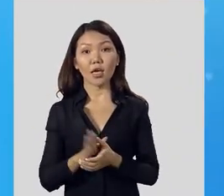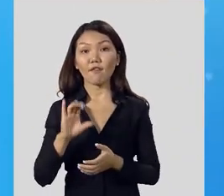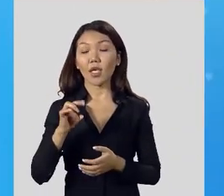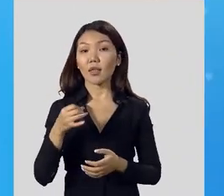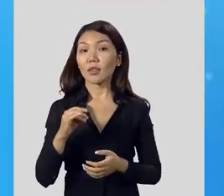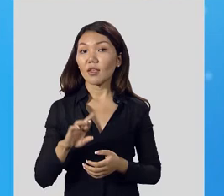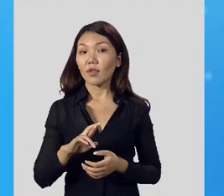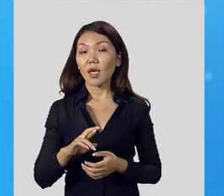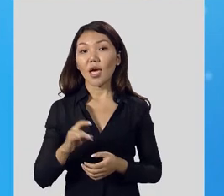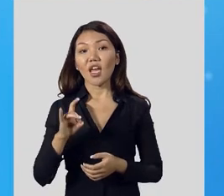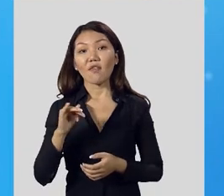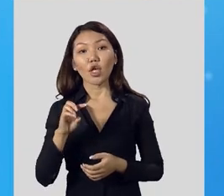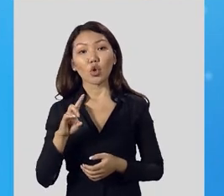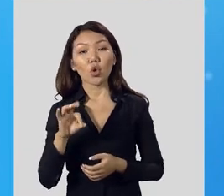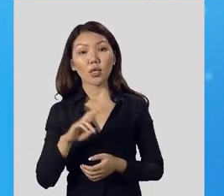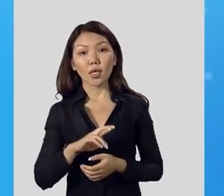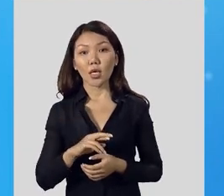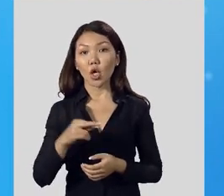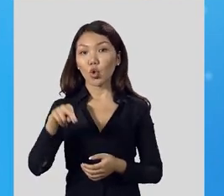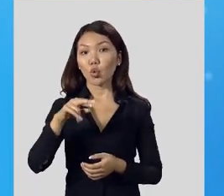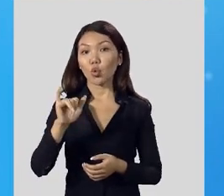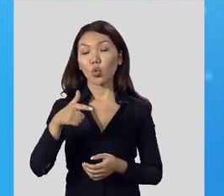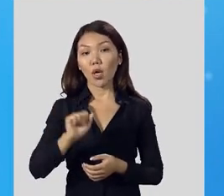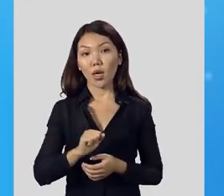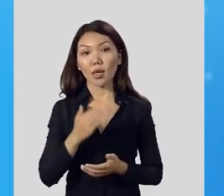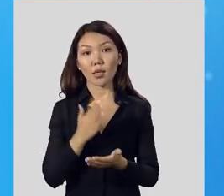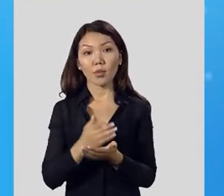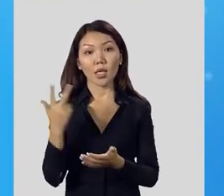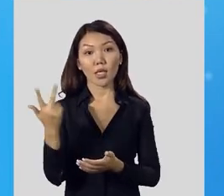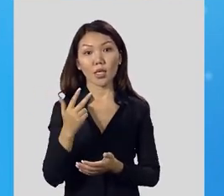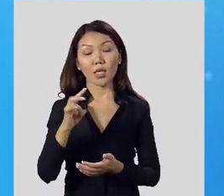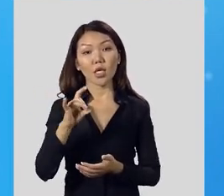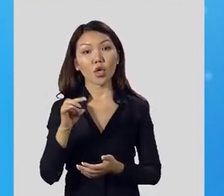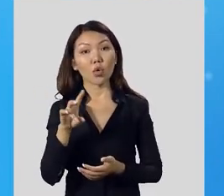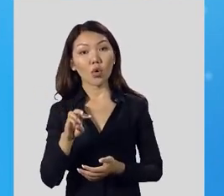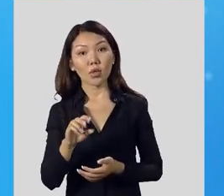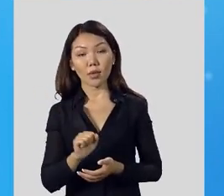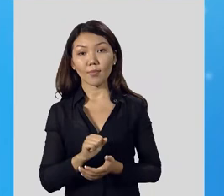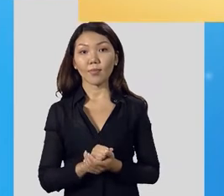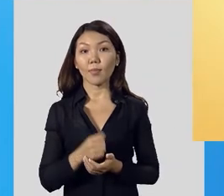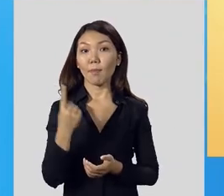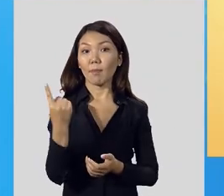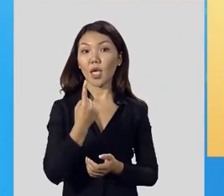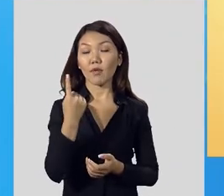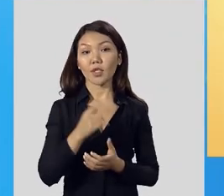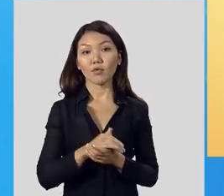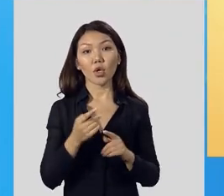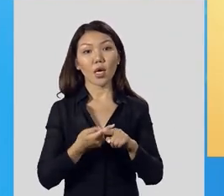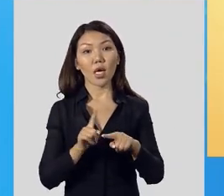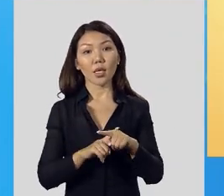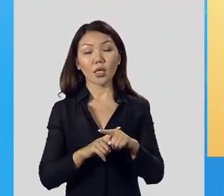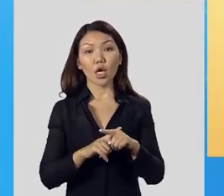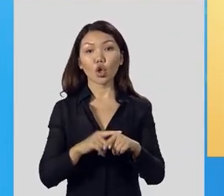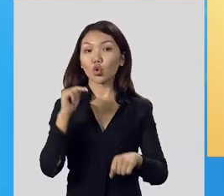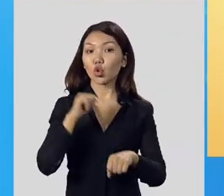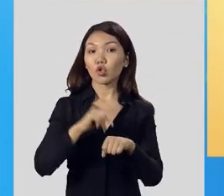вегетативная рефлекторная дуга представлена тремя нейронами. Первое звено – это чувствительный